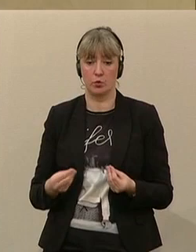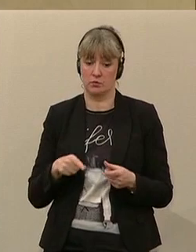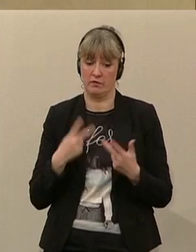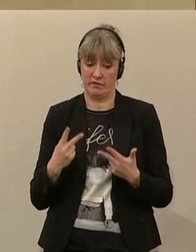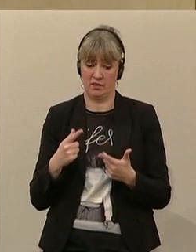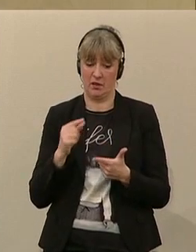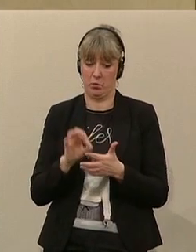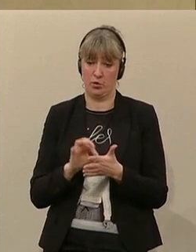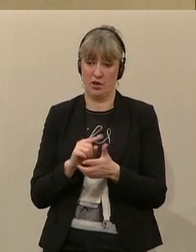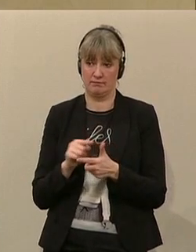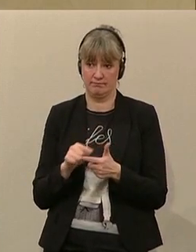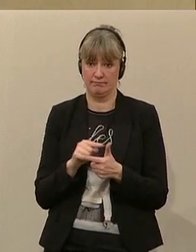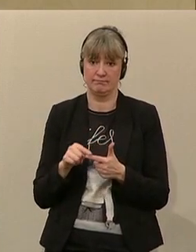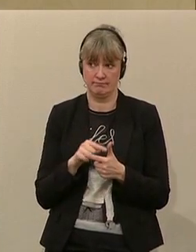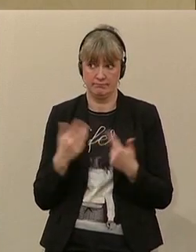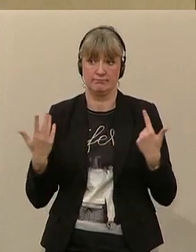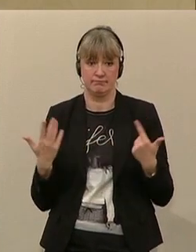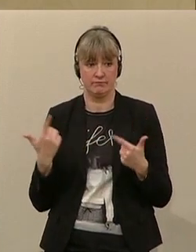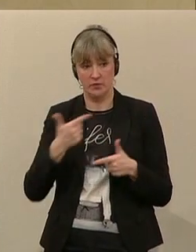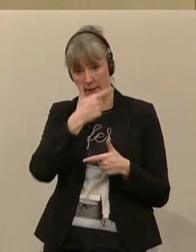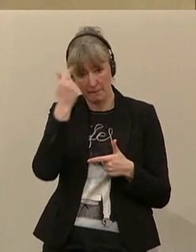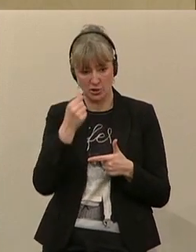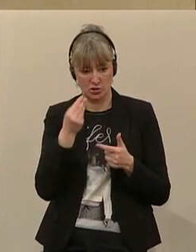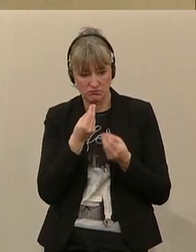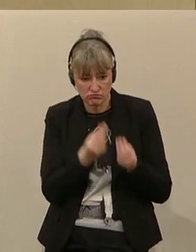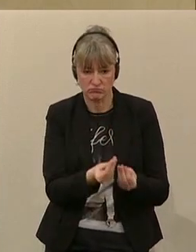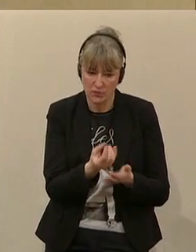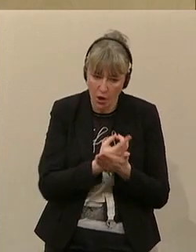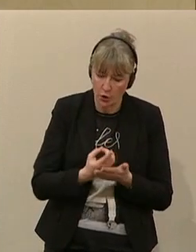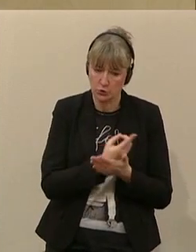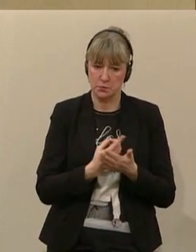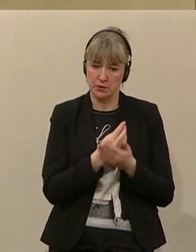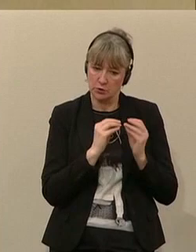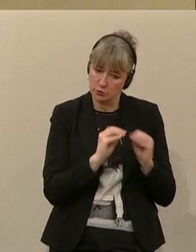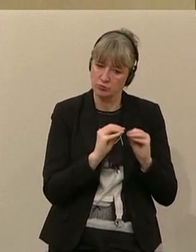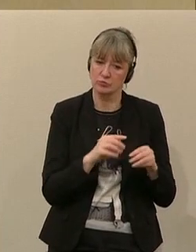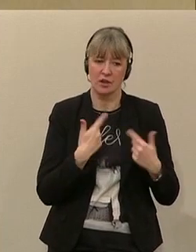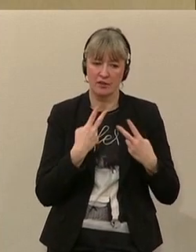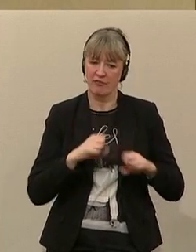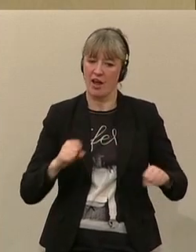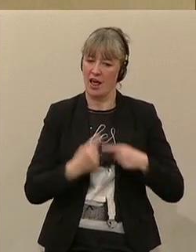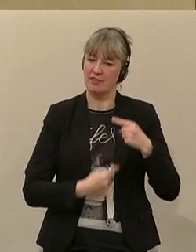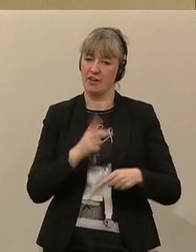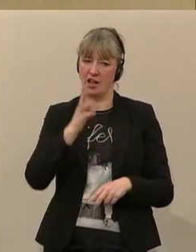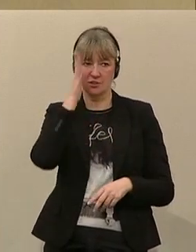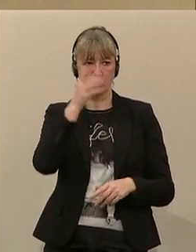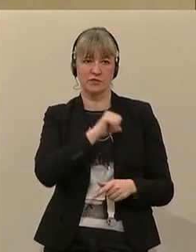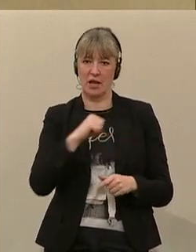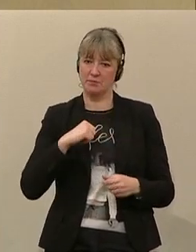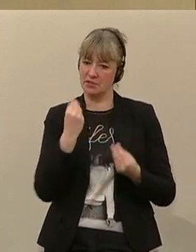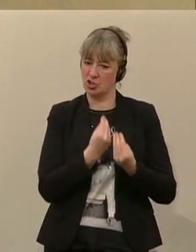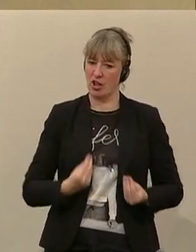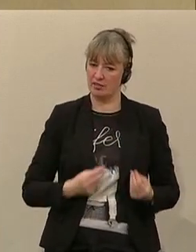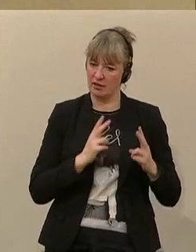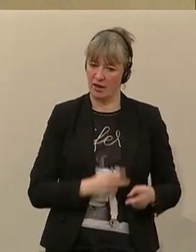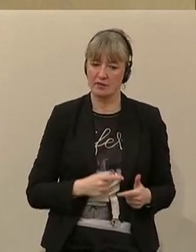ganz wesentlich sind. Einerseits Menschen auszubilden oder ihnen Bildung mitzugeben, dass sie sich frei entwickeln können, Zukunft gestalten können und das auf der